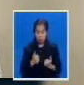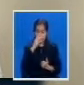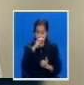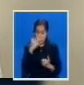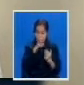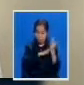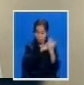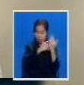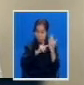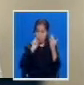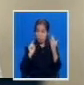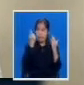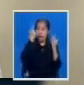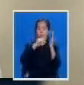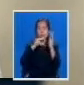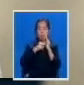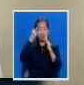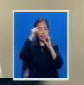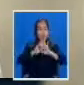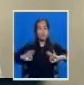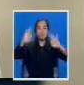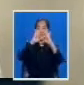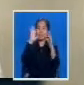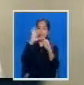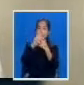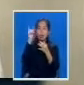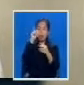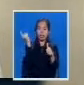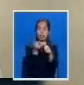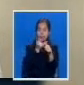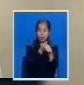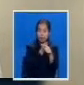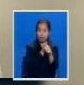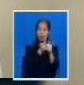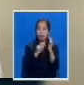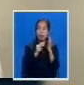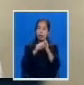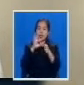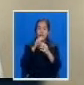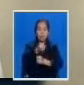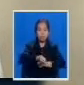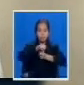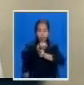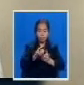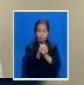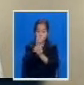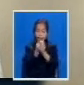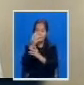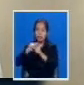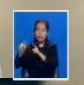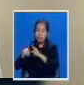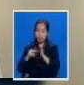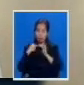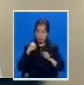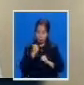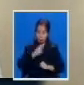ใหม่นี้นะครับเราจะให้ความสำคัญเป็นพิเศษก็คือ1เรื่องของภาคการเกษตรนะครับในการที่จะต้องเป็นผู้ผลิตอาห